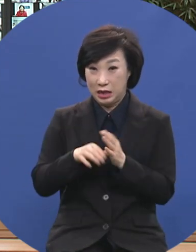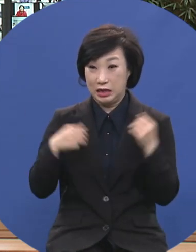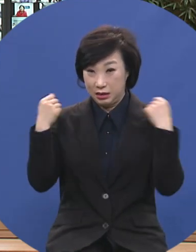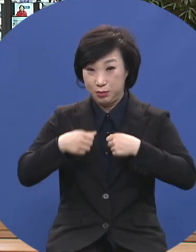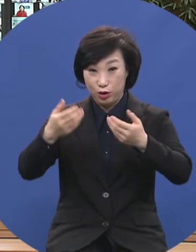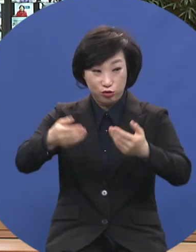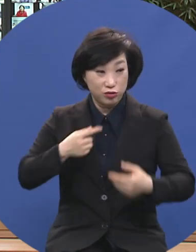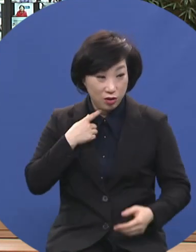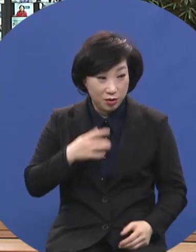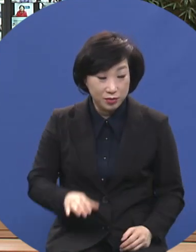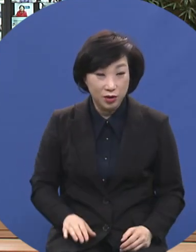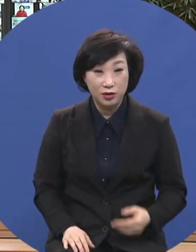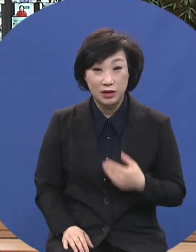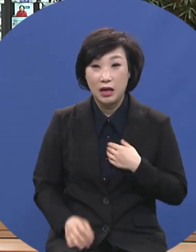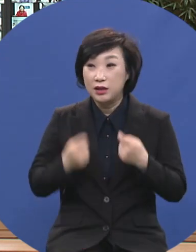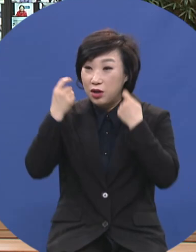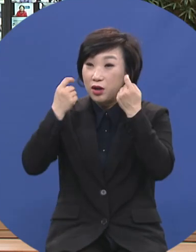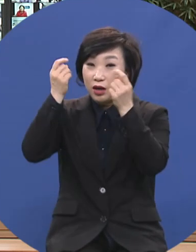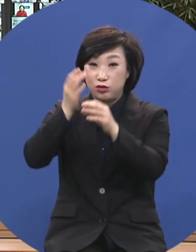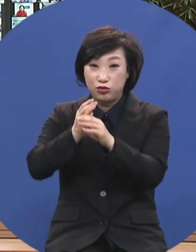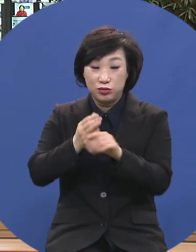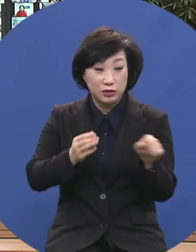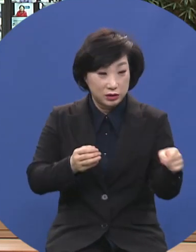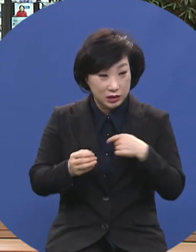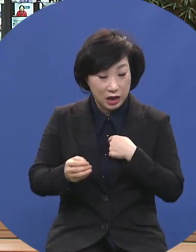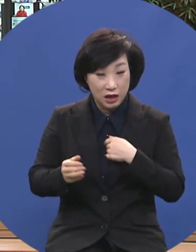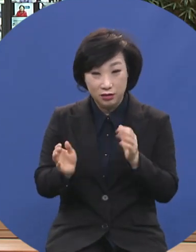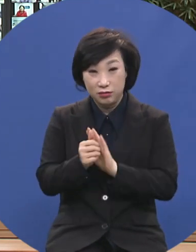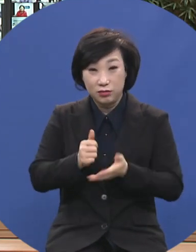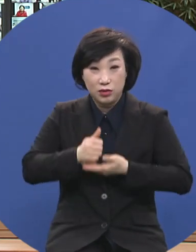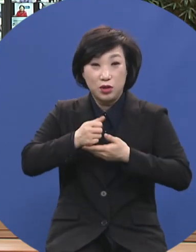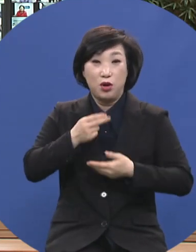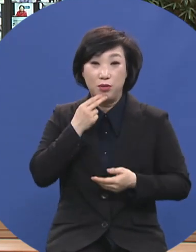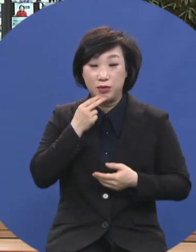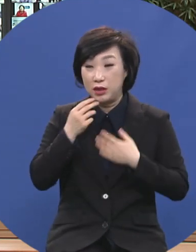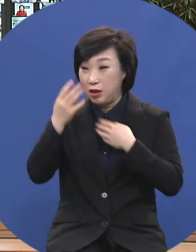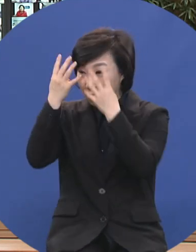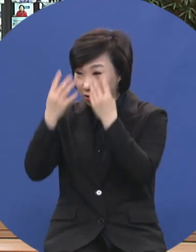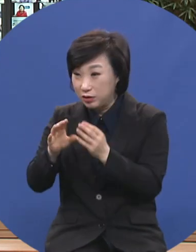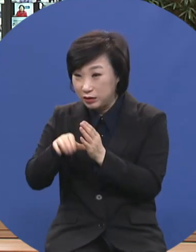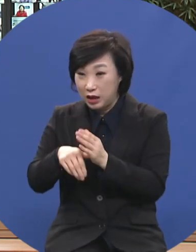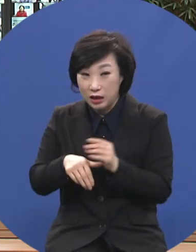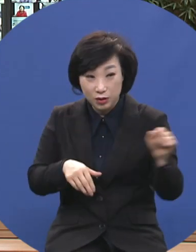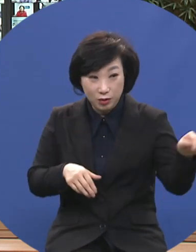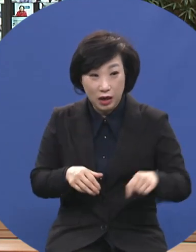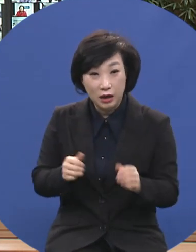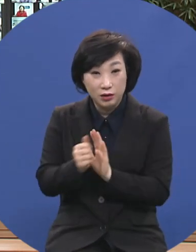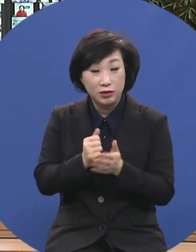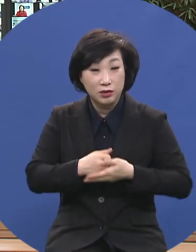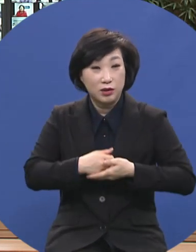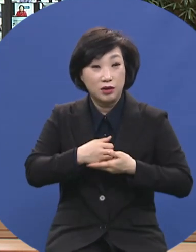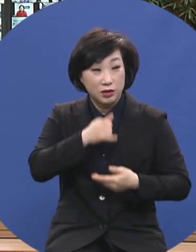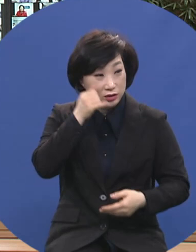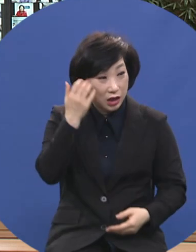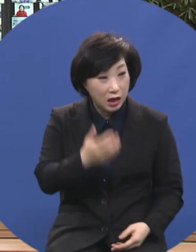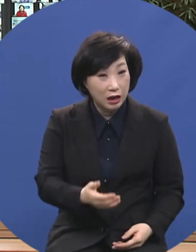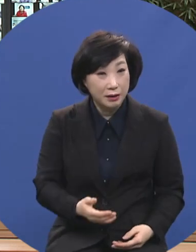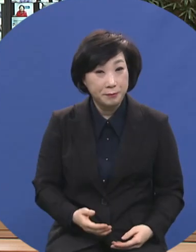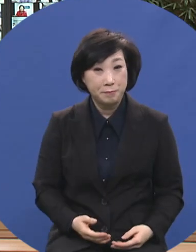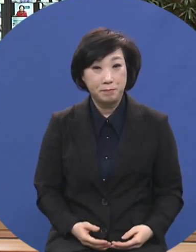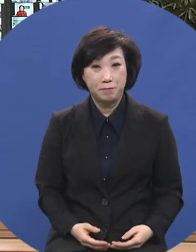입히지 않았어. 내가 나그네 되었을 때 돌보지 않았어. 내가 옥에 갇혔을 때 네가 와서 옥바라지